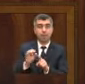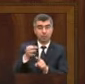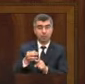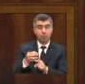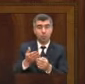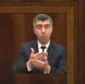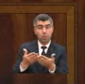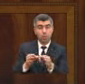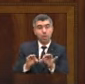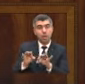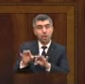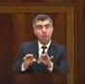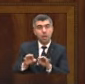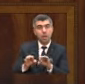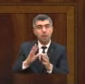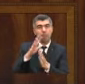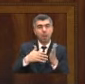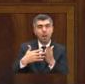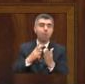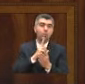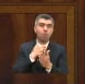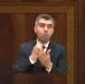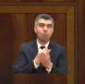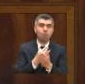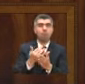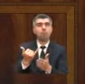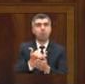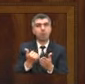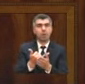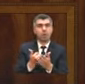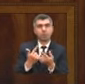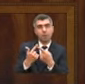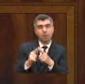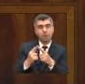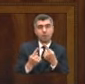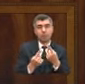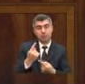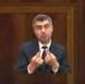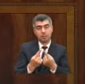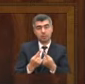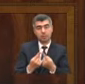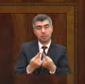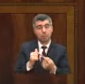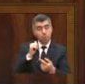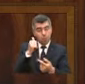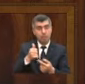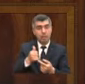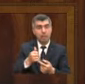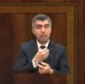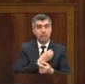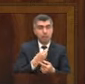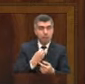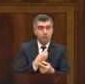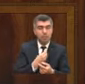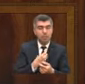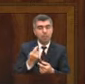وهذا الاجراء جاي في البرنامج الحكومي ديالكم وخصكم تطبقوه، لان ما يمكنش غتقول لي غدا هاد الاطباء بهاد الاثمنه